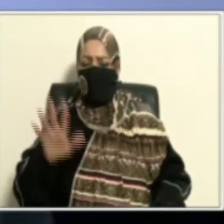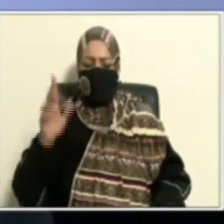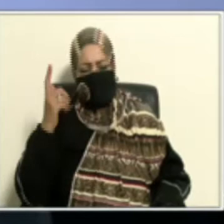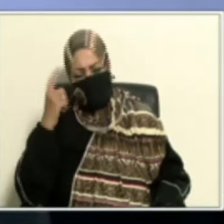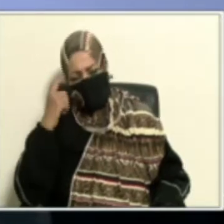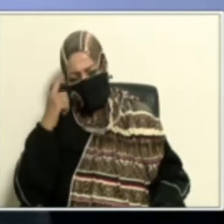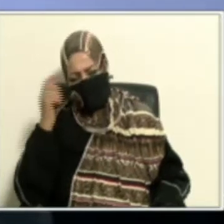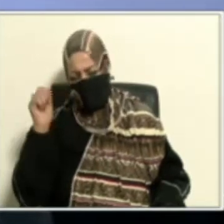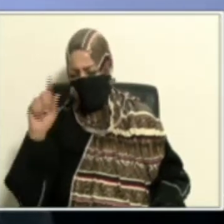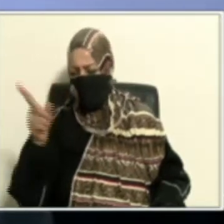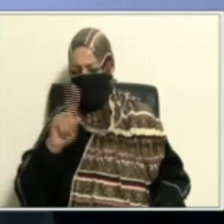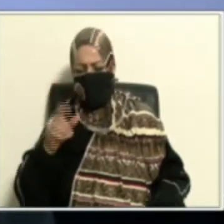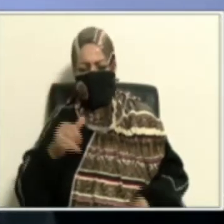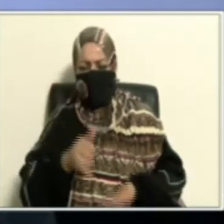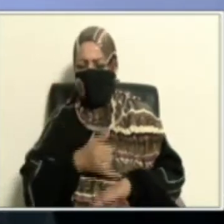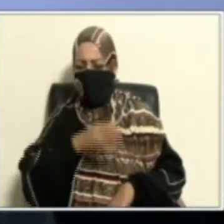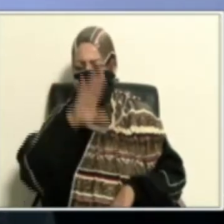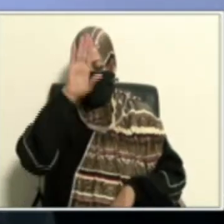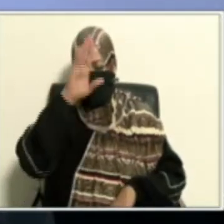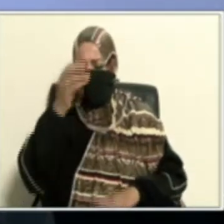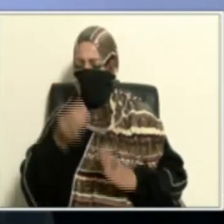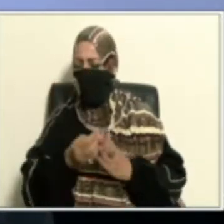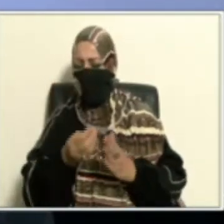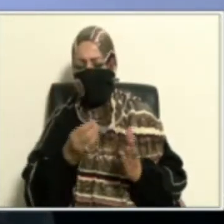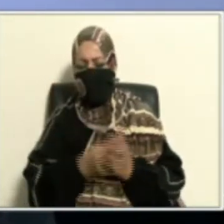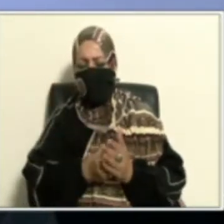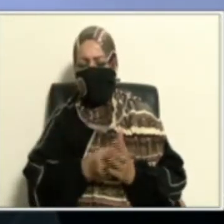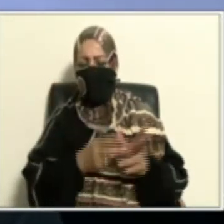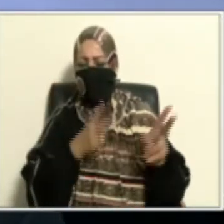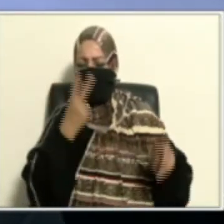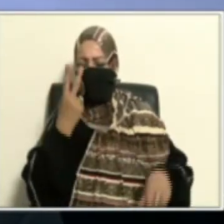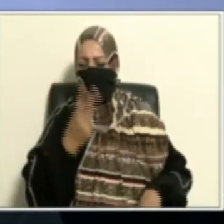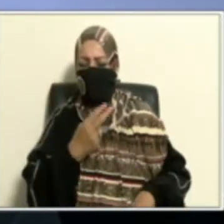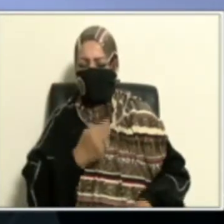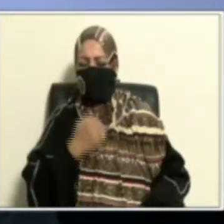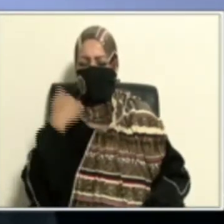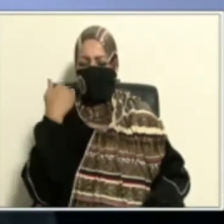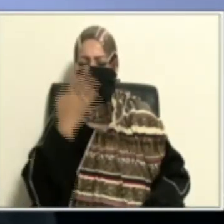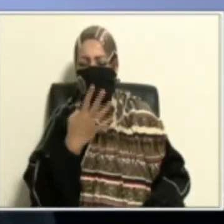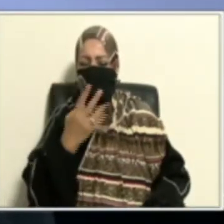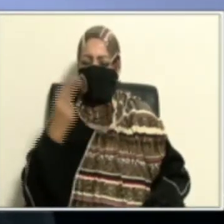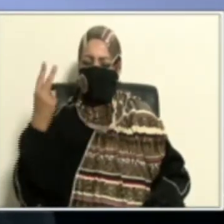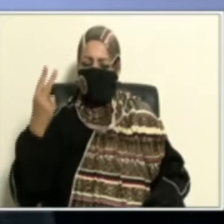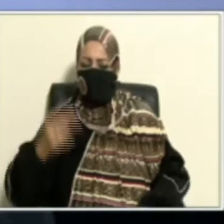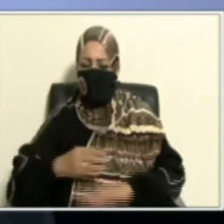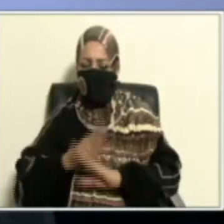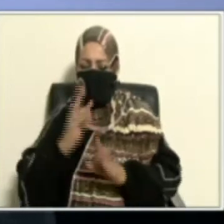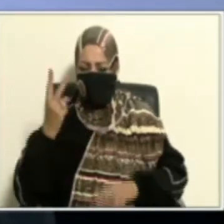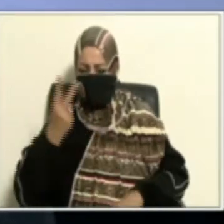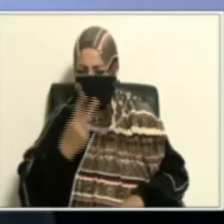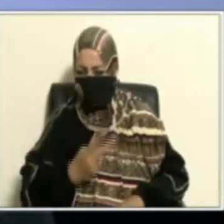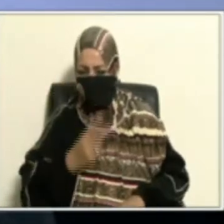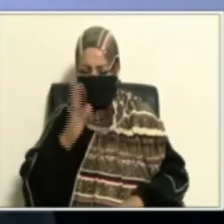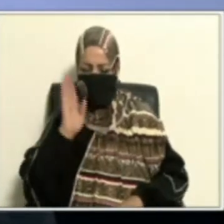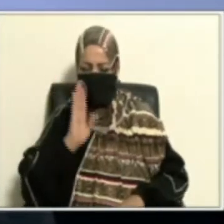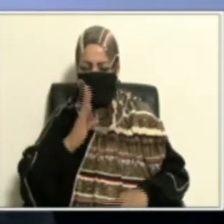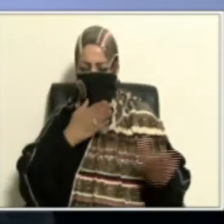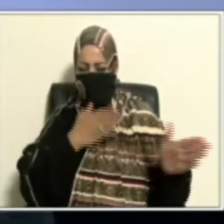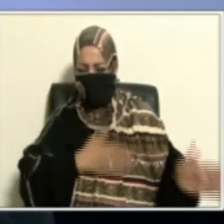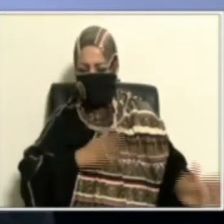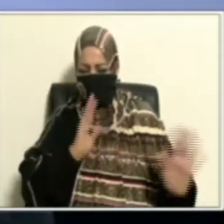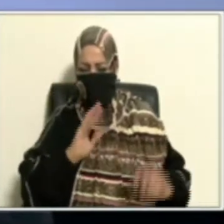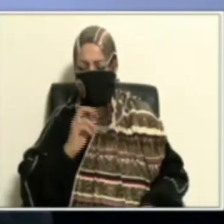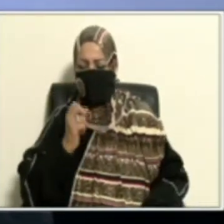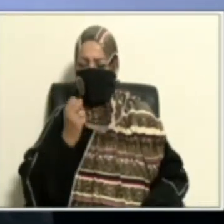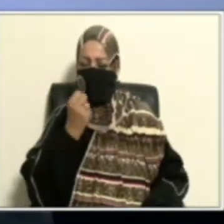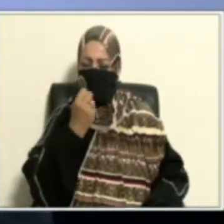العصر وليس من الأذان، من صلاة العصر. فمن مثلا أخر العصر ساعة أو ساعة ونص في الصيف